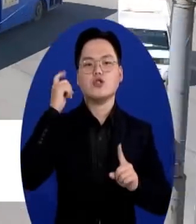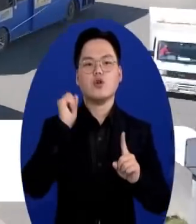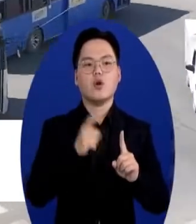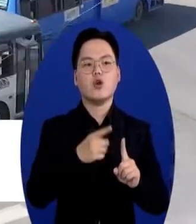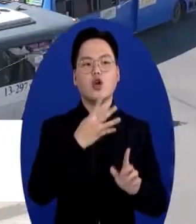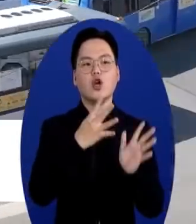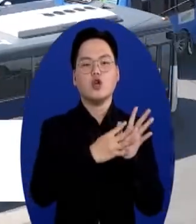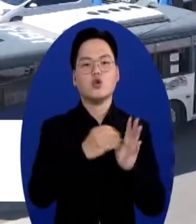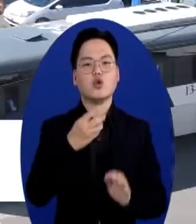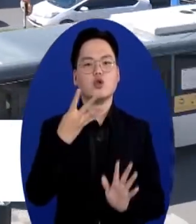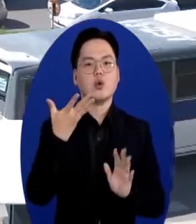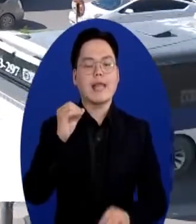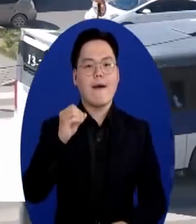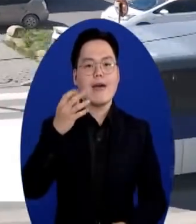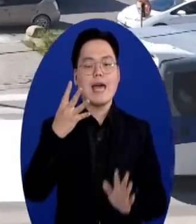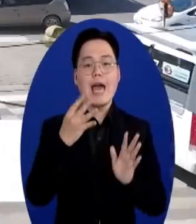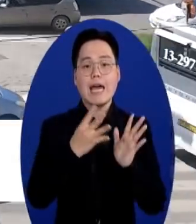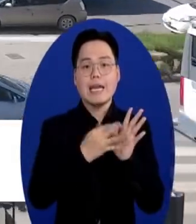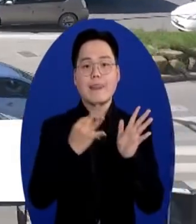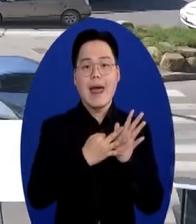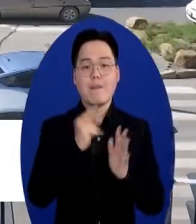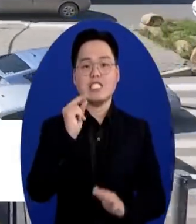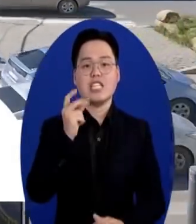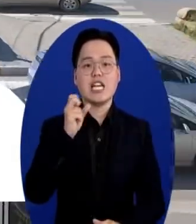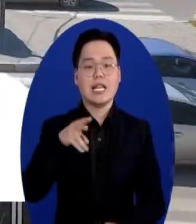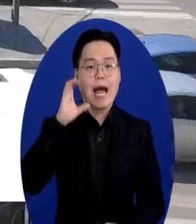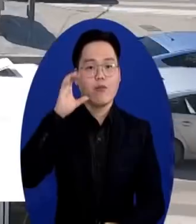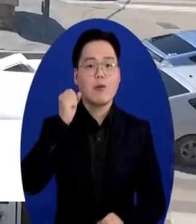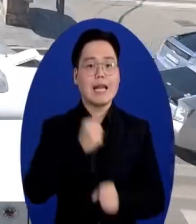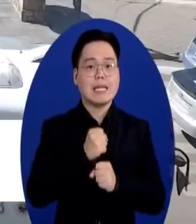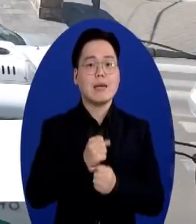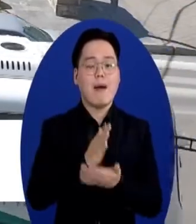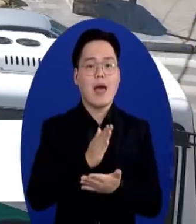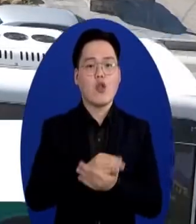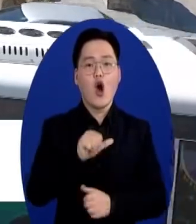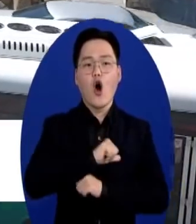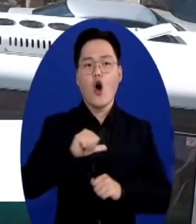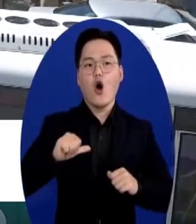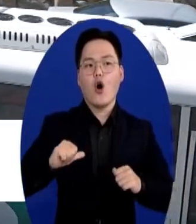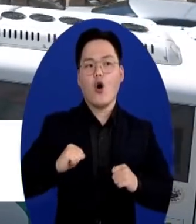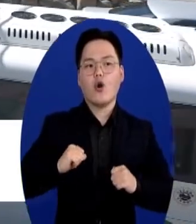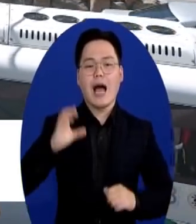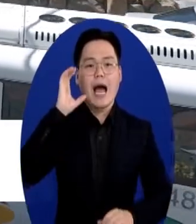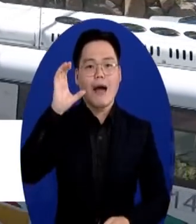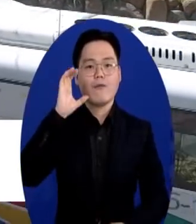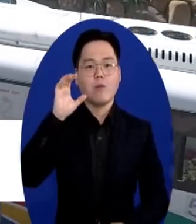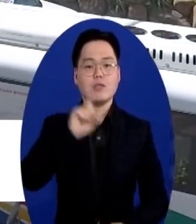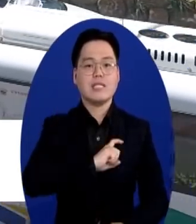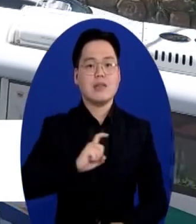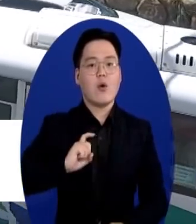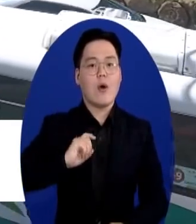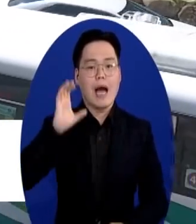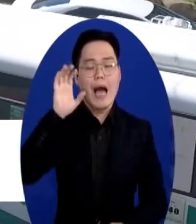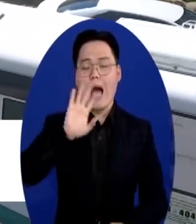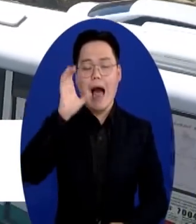том аварын автобус 98 чиглэлд зорчиж байна. Иргэн та өөрийн тээврийн хэрэгслээ орхиод тодорхой өдрүүдэд нийтийн тээврээр үйлчлүүлвэл өнөөдөр төвжирээд байгаа